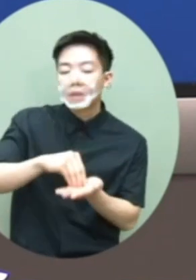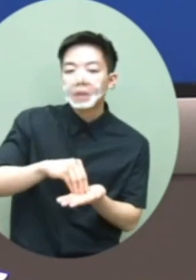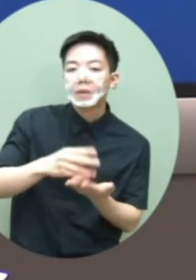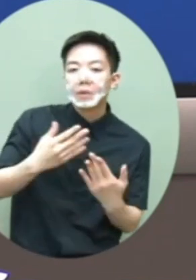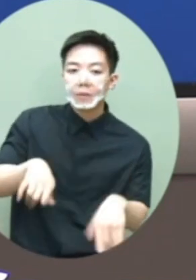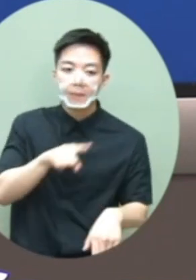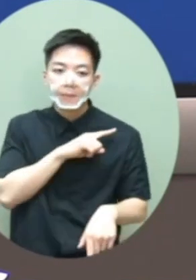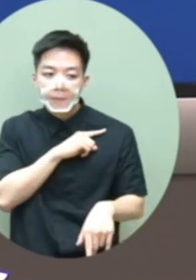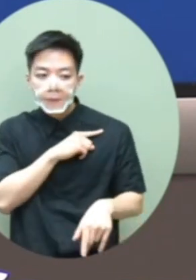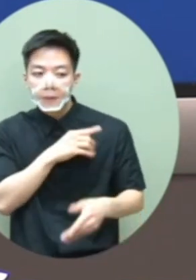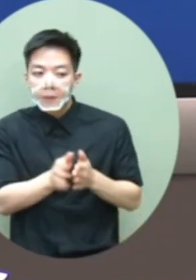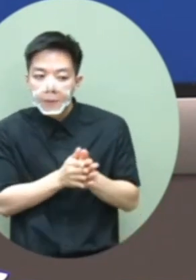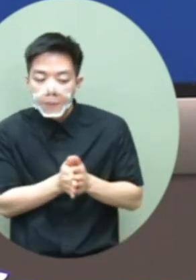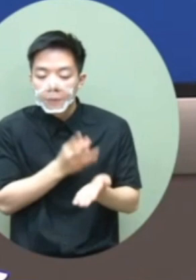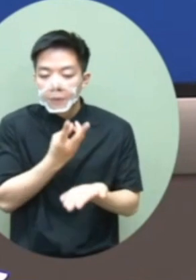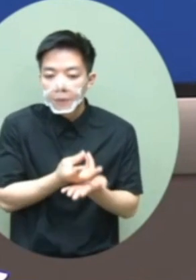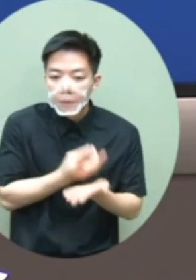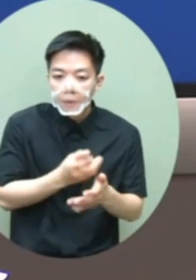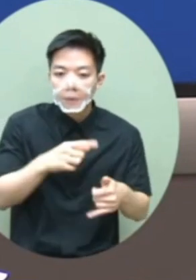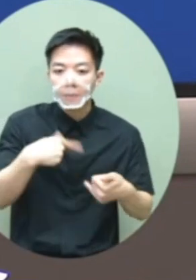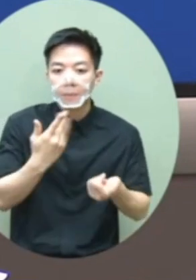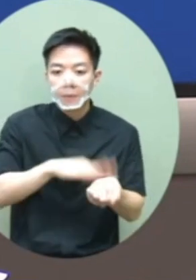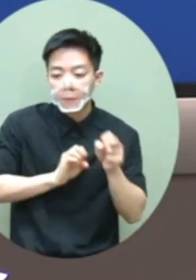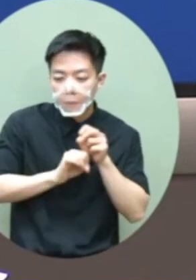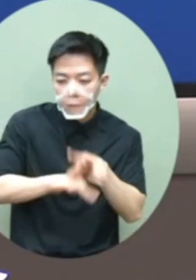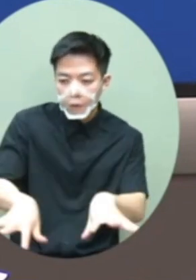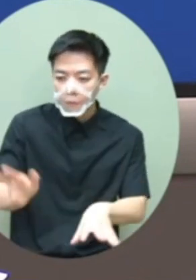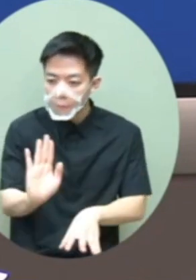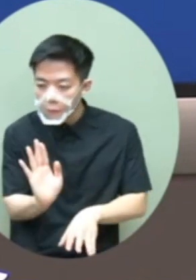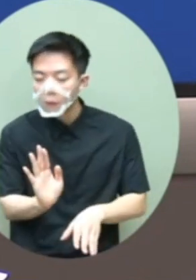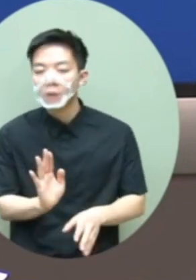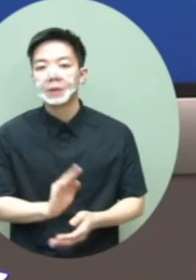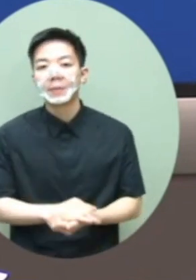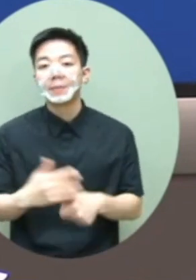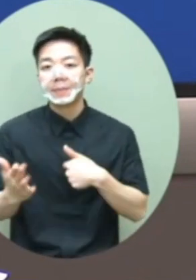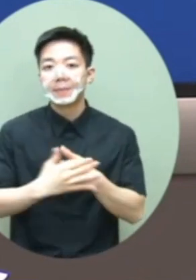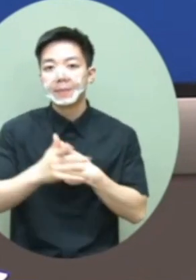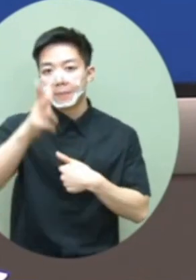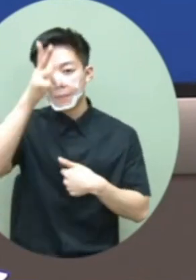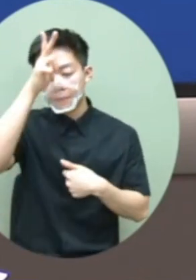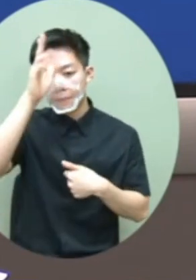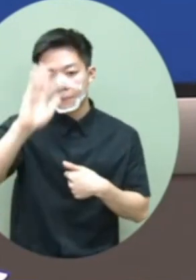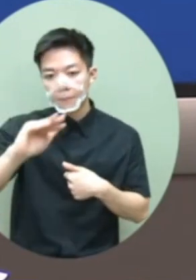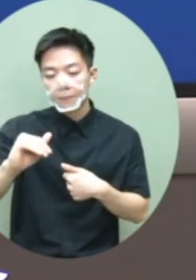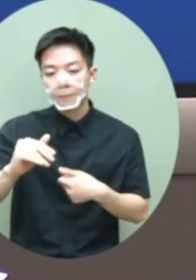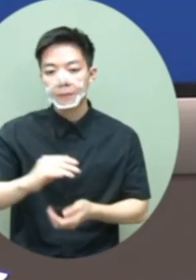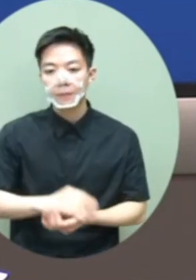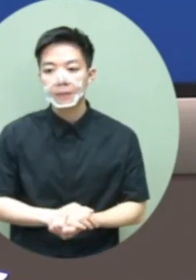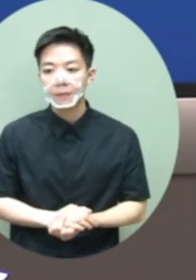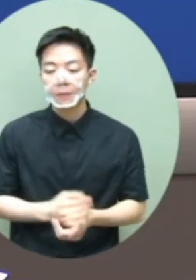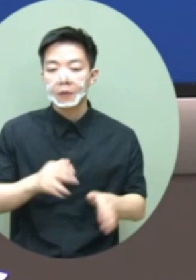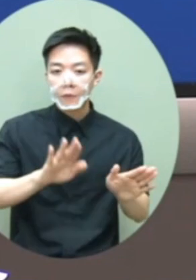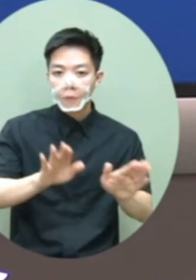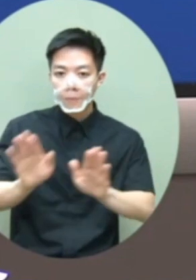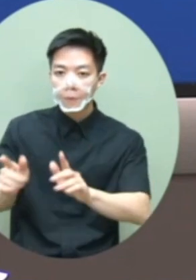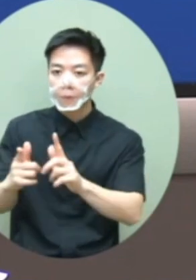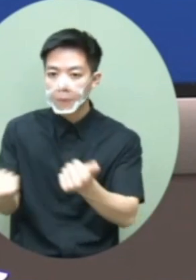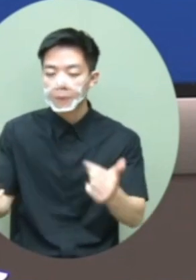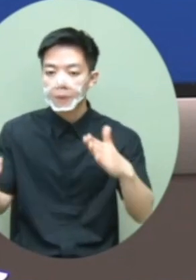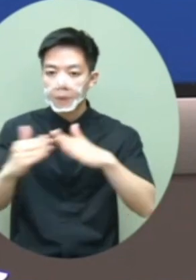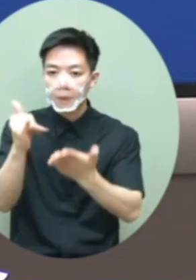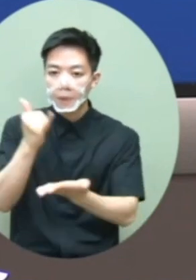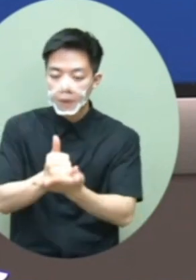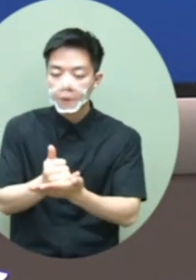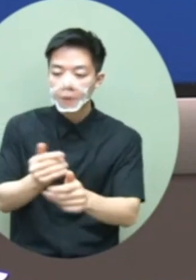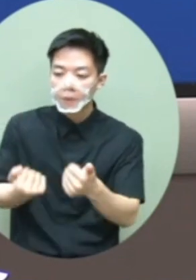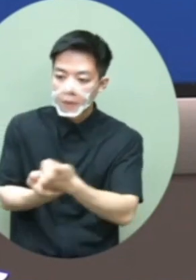注重个人的卫生，不要传播这个病毒，也都给政府呢能够为他提供适切的家居支援啊、隔